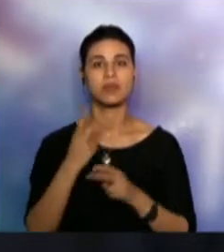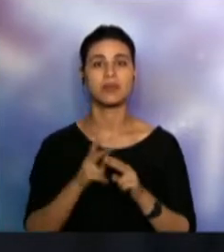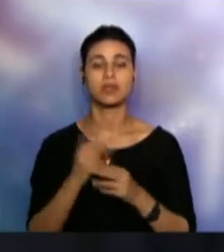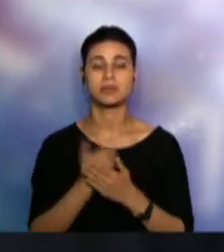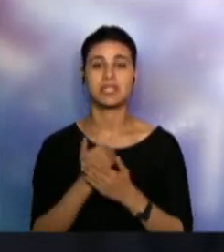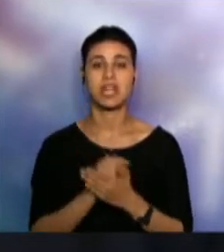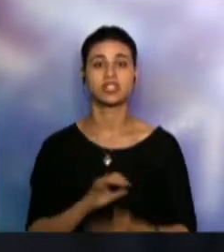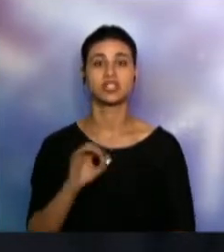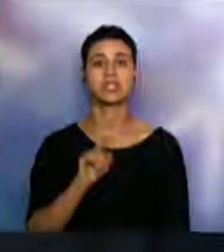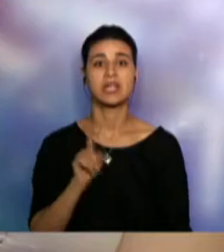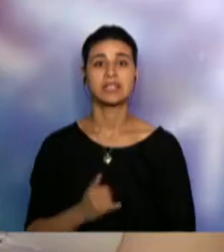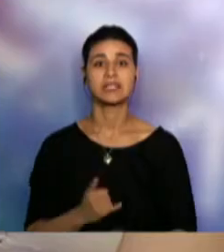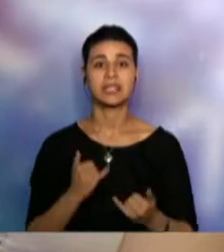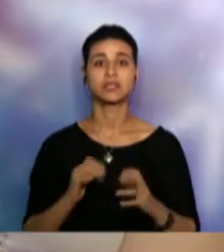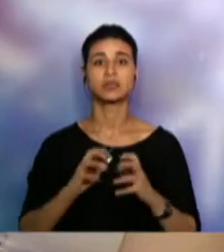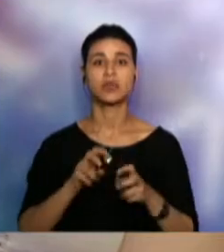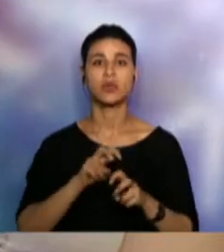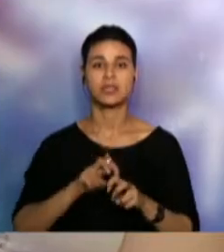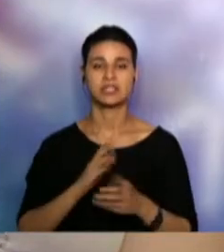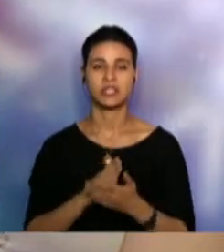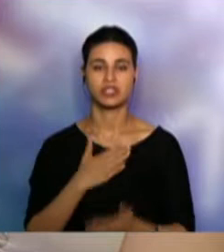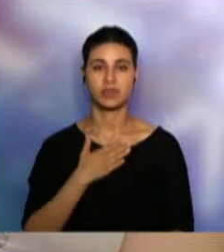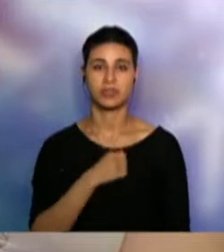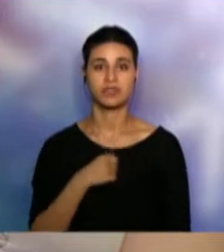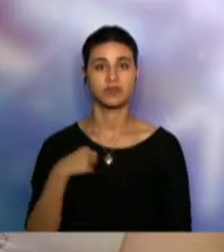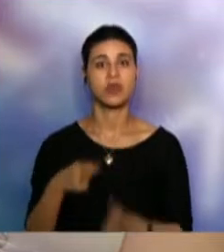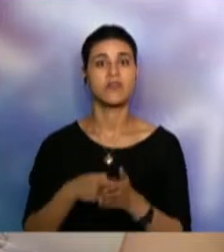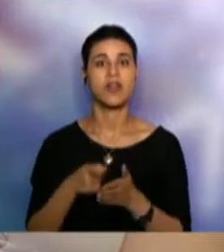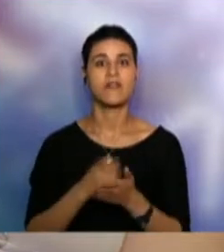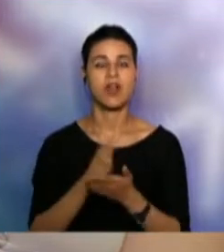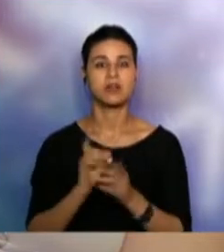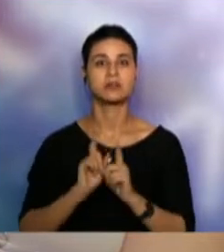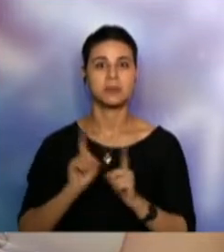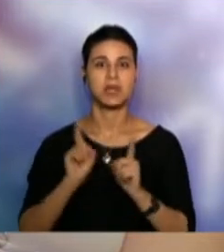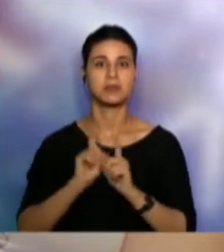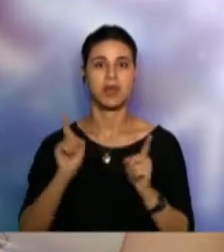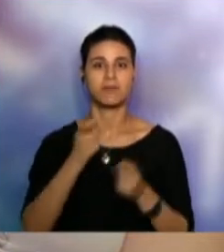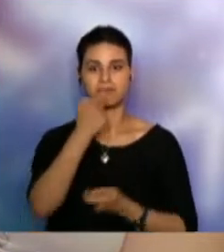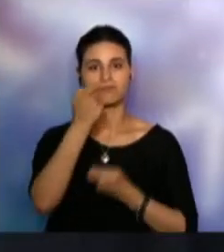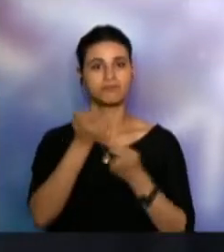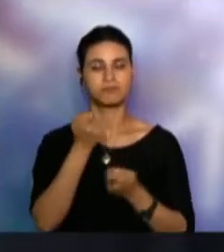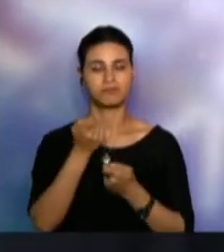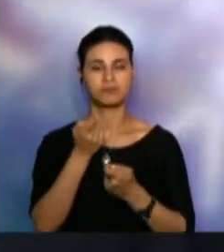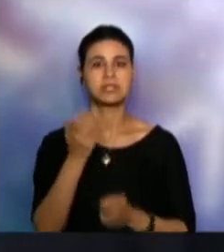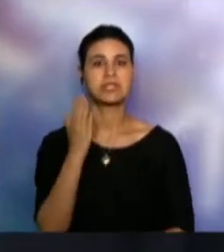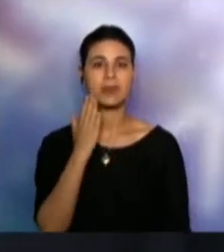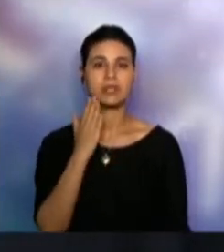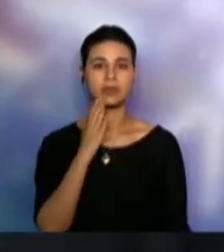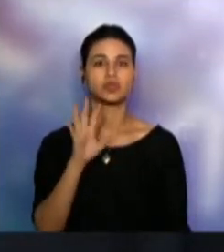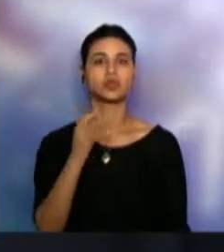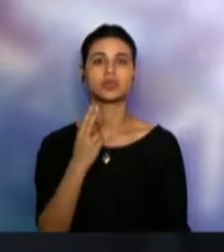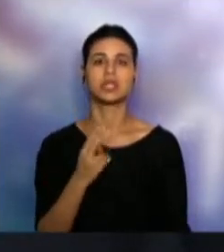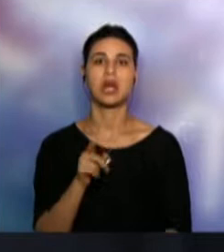დღეს მსოფლიო მედიცინაში არსებობს. ჩემი კვლევის ძირითადი ინტერესია ინოვაციური ტექნოლოგიების ეთიკური, სამართლებრივი და